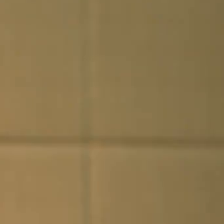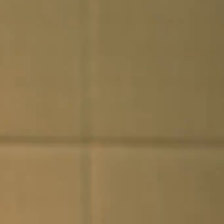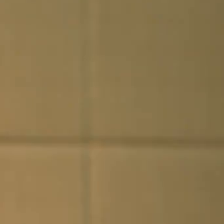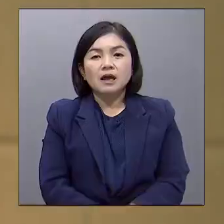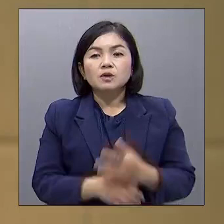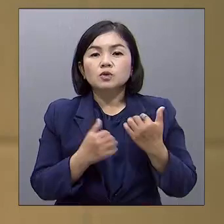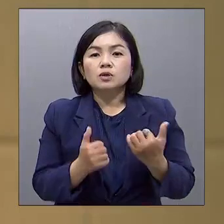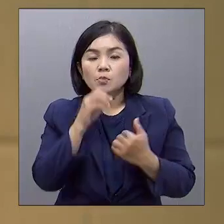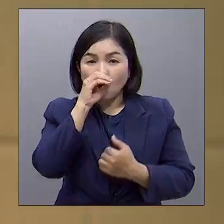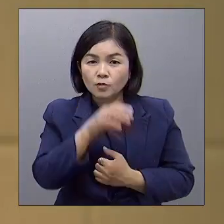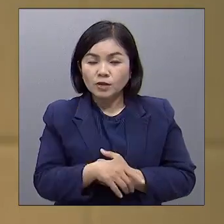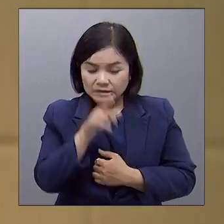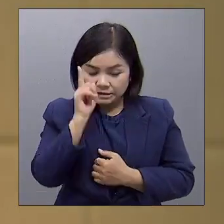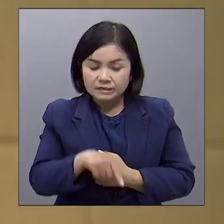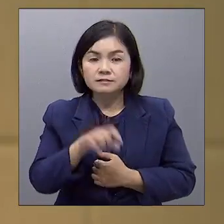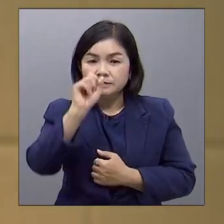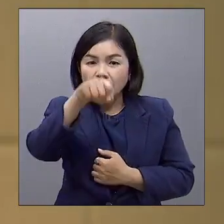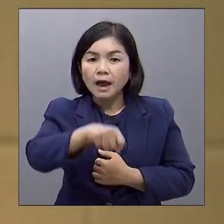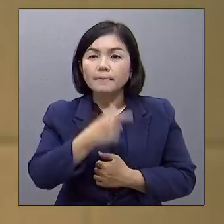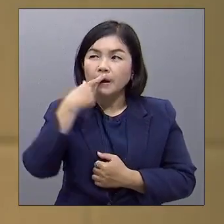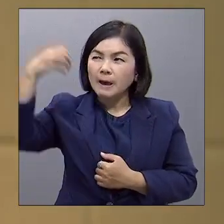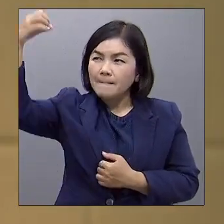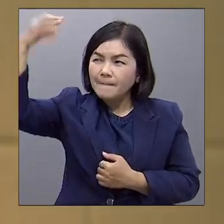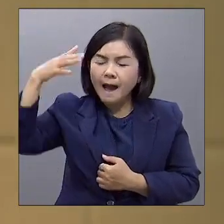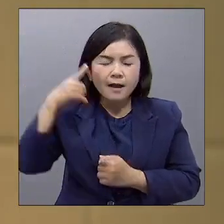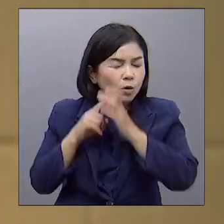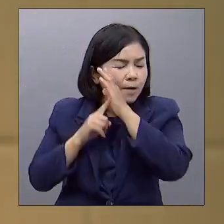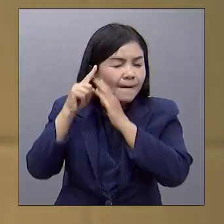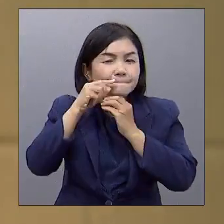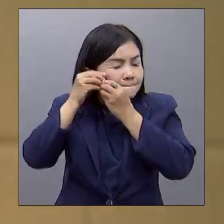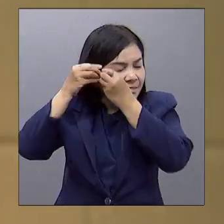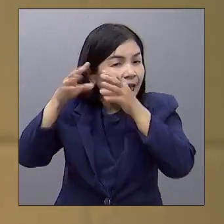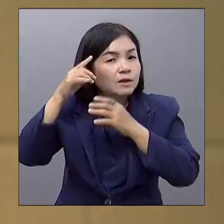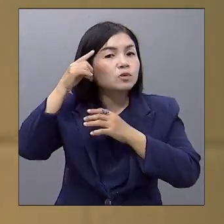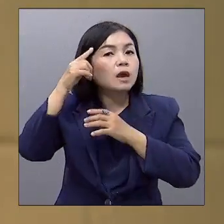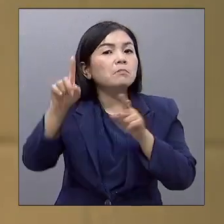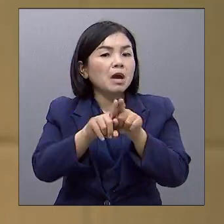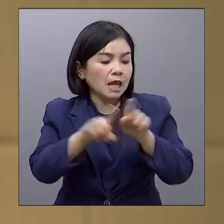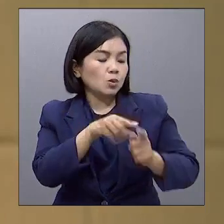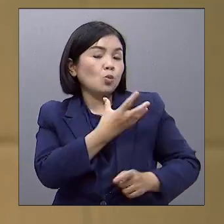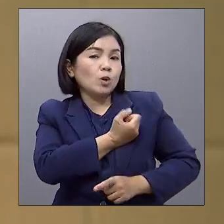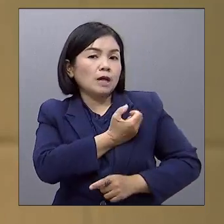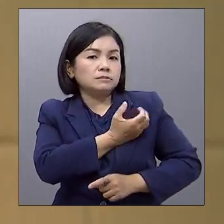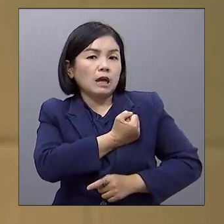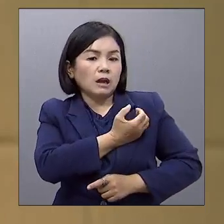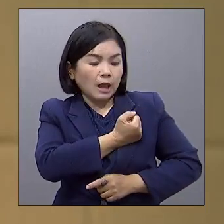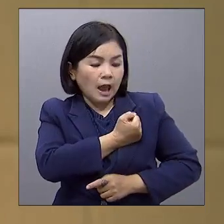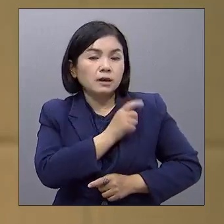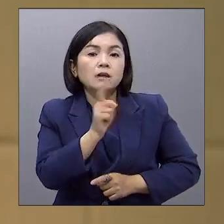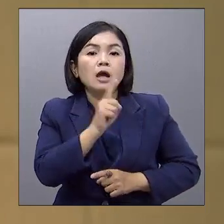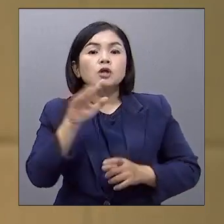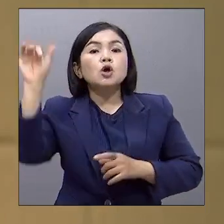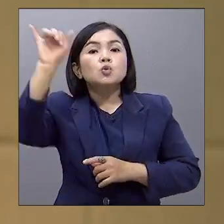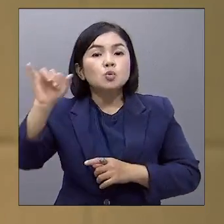ก็ต้องบอกว่าจริงนะครับผมโดยเฉพาะในเรื่องของหลอดเลือดหัวใจนะครับคืออย่างที่บอกว่ามันมีรายงานนะครับอย่างทั้งยุโรปแล้วก็อเมริกาเล